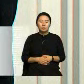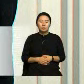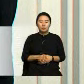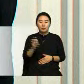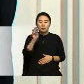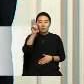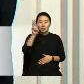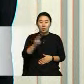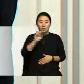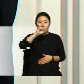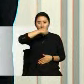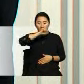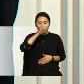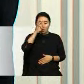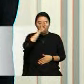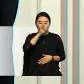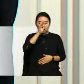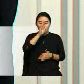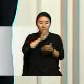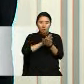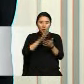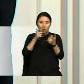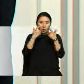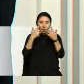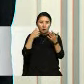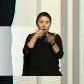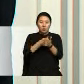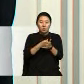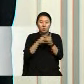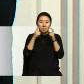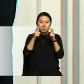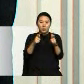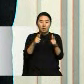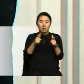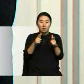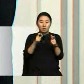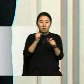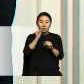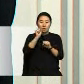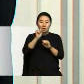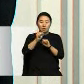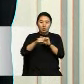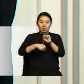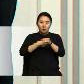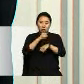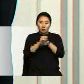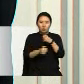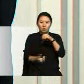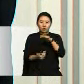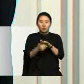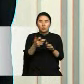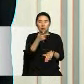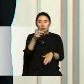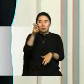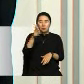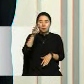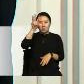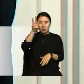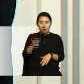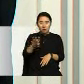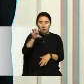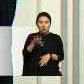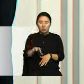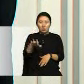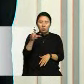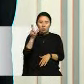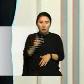경기도 파주시에서 아프리카 돼지 열병이 또 확진됐습니다. 돼지 사육 두수가 경기 북부 최대 규모인 포천시도